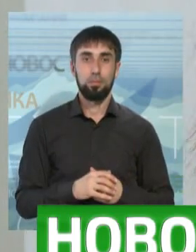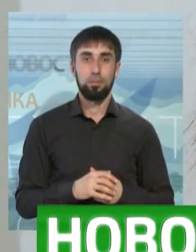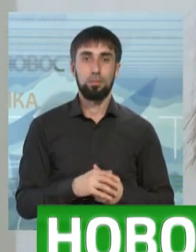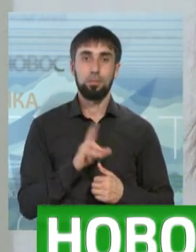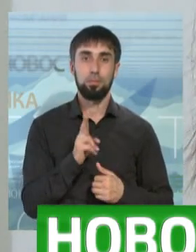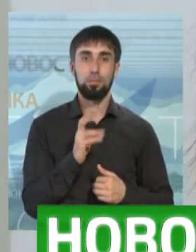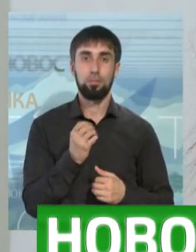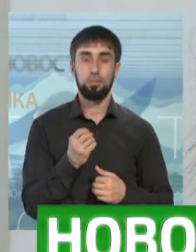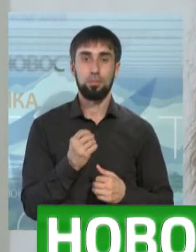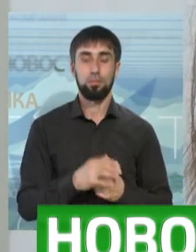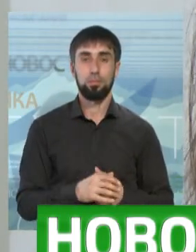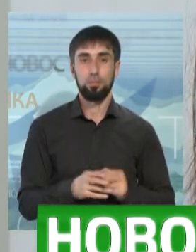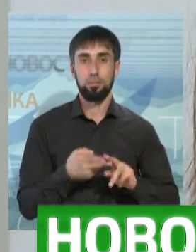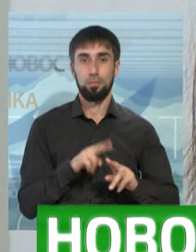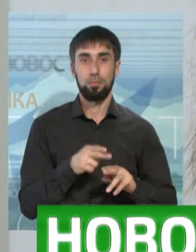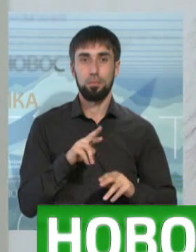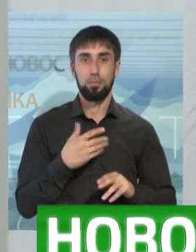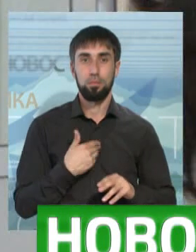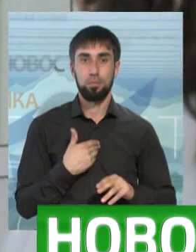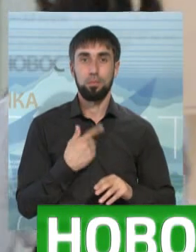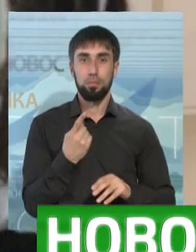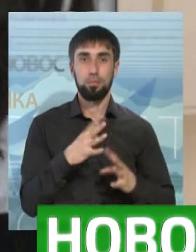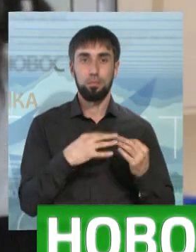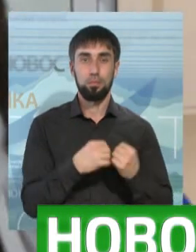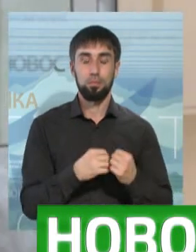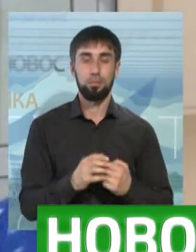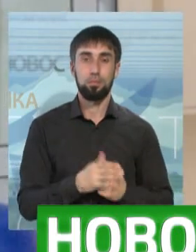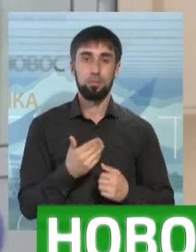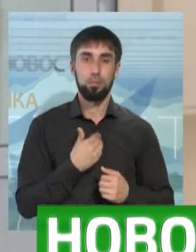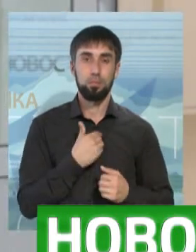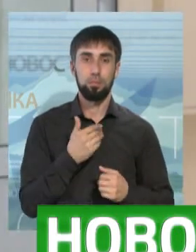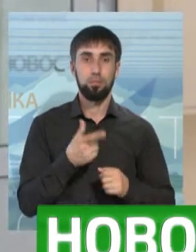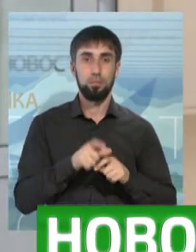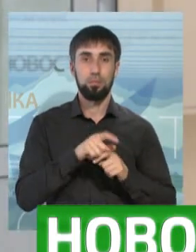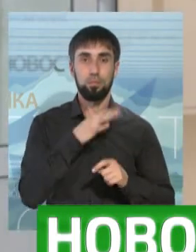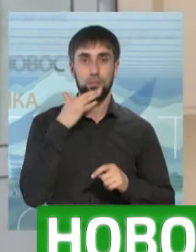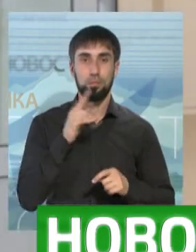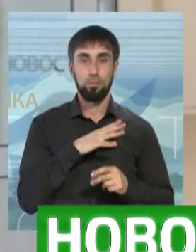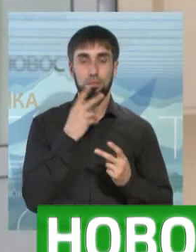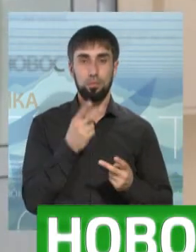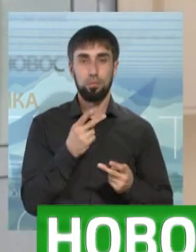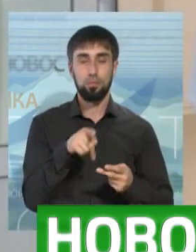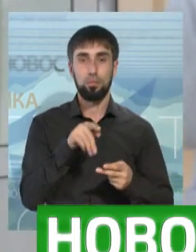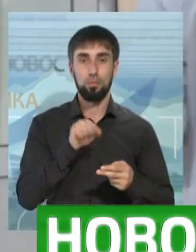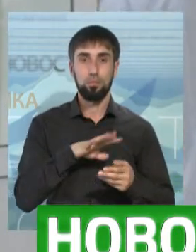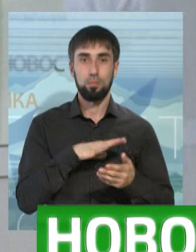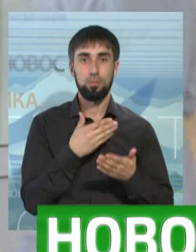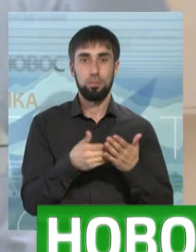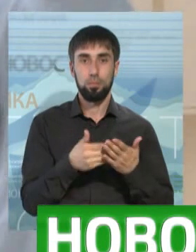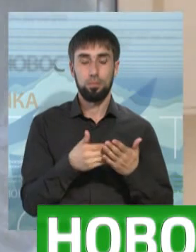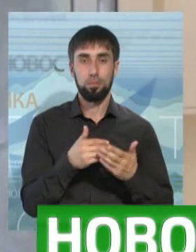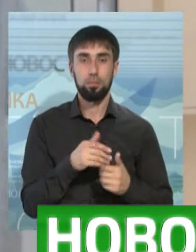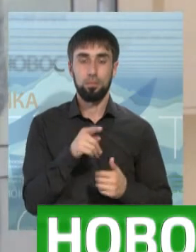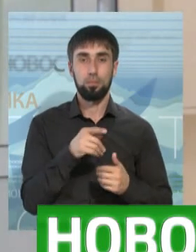кого-то еще, это для меня одна семья. Хочу очень много увидеть, чтобы там, например, пойти в